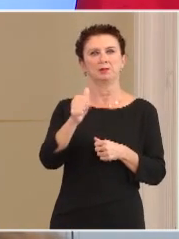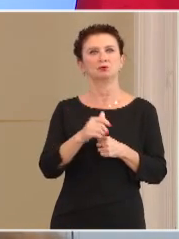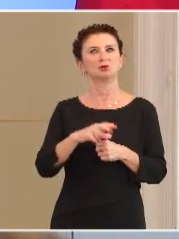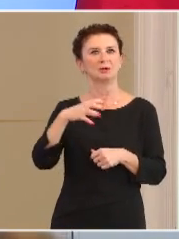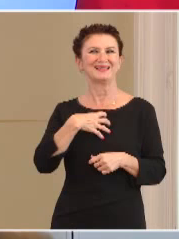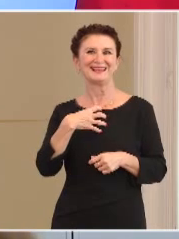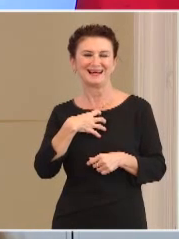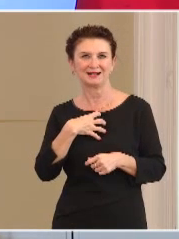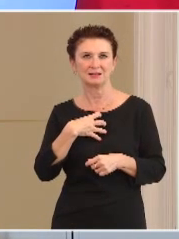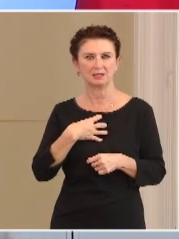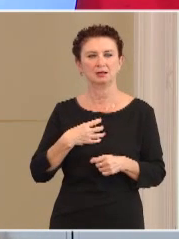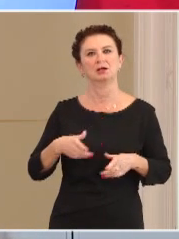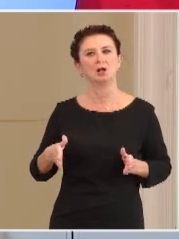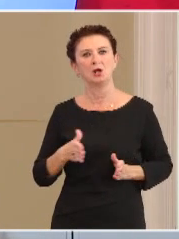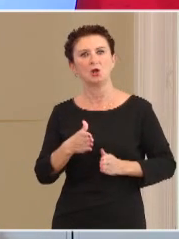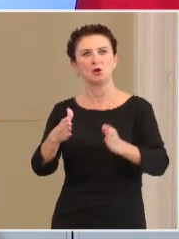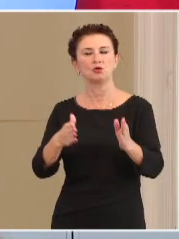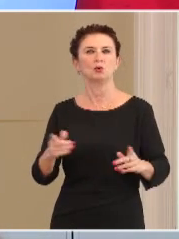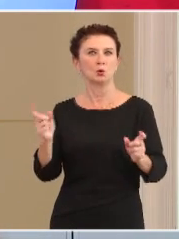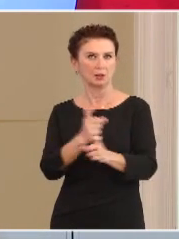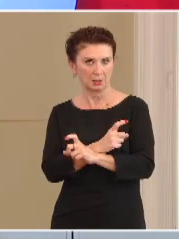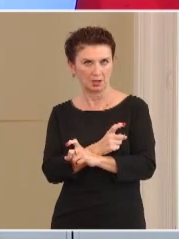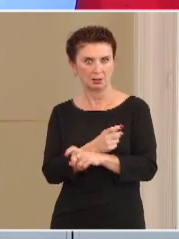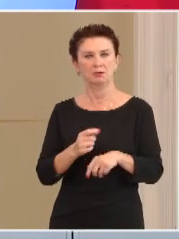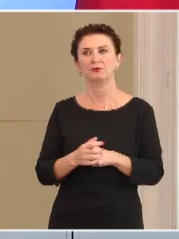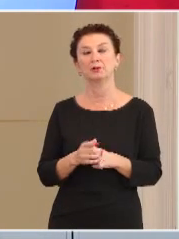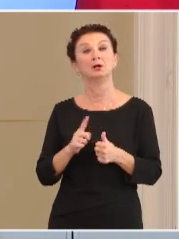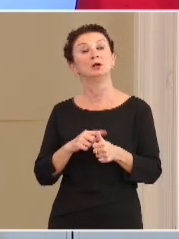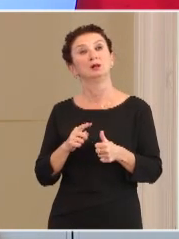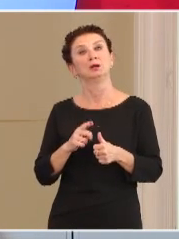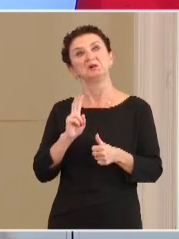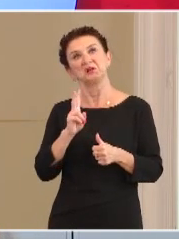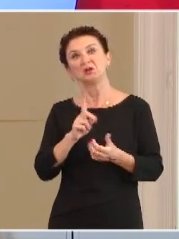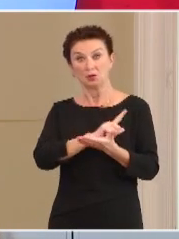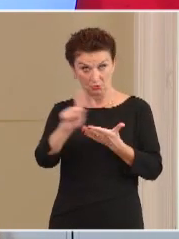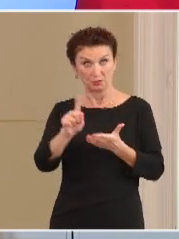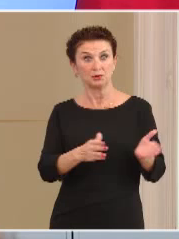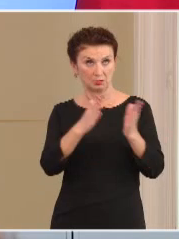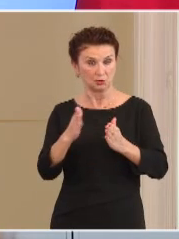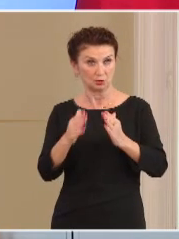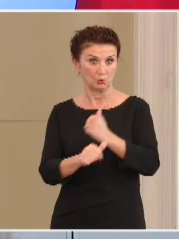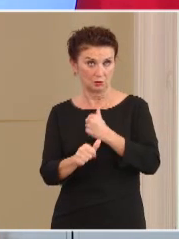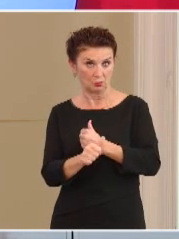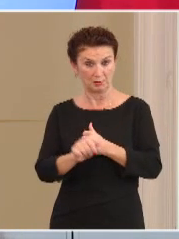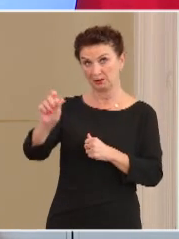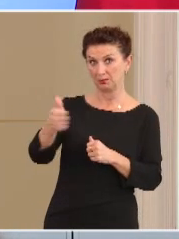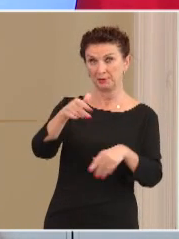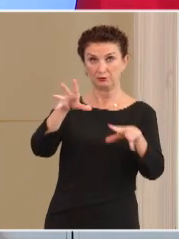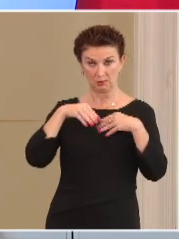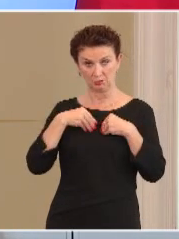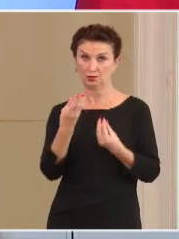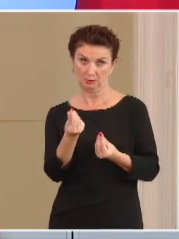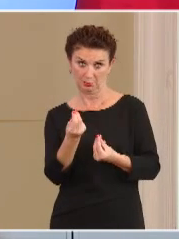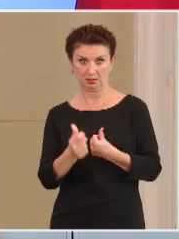przygotowaniem przetargowym, ta dostanie pieniądze. To pierwsze pytanie, a drugie, panie ministrze, czy pan zamierza w jakikolwiek sposób